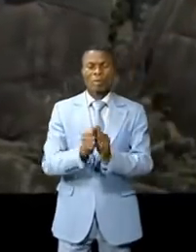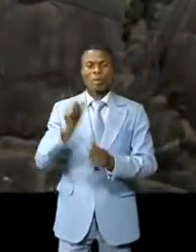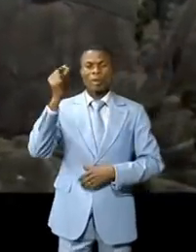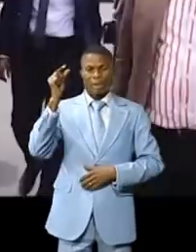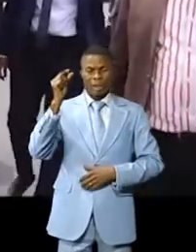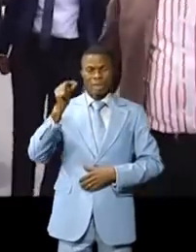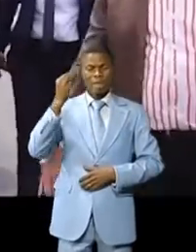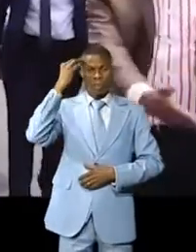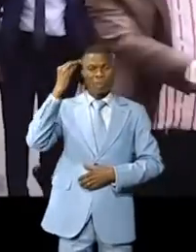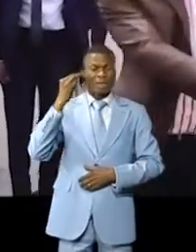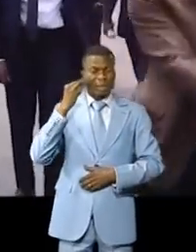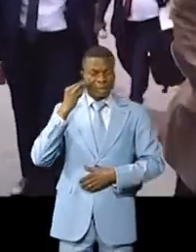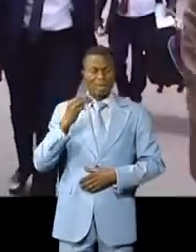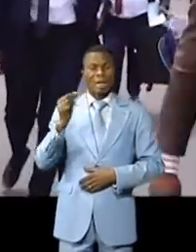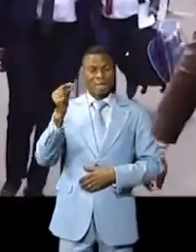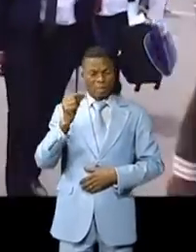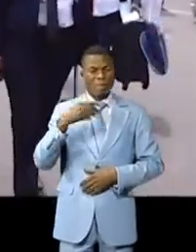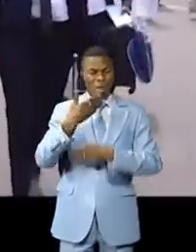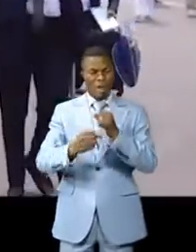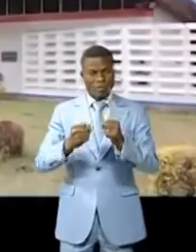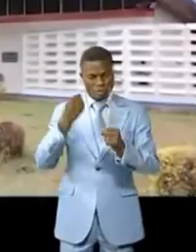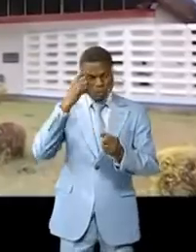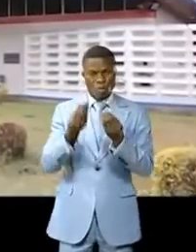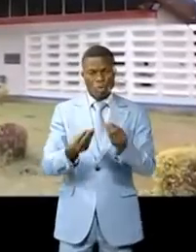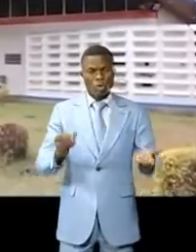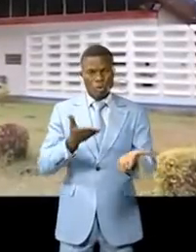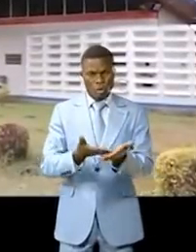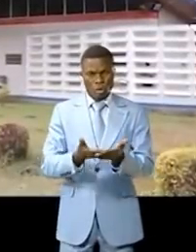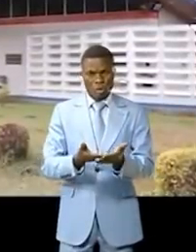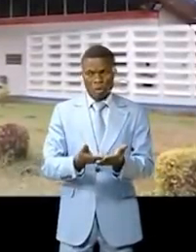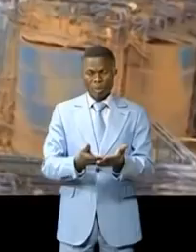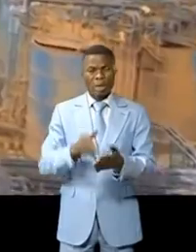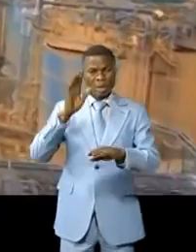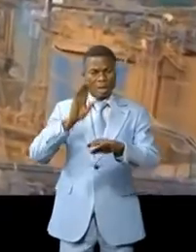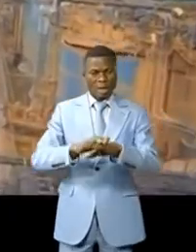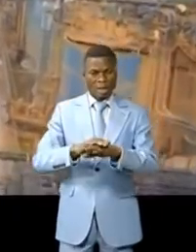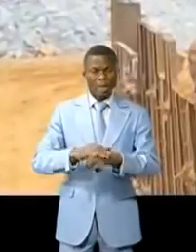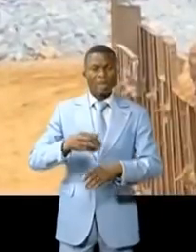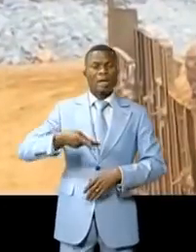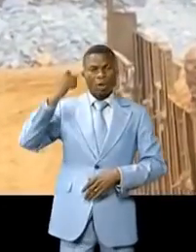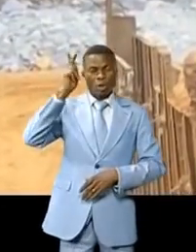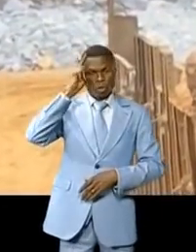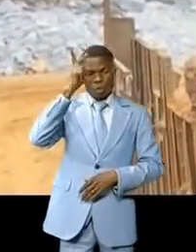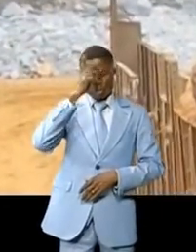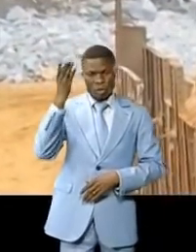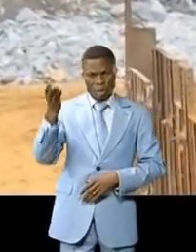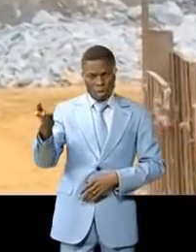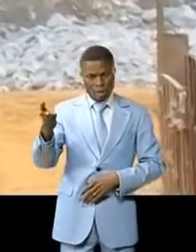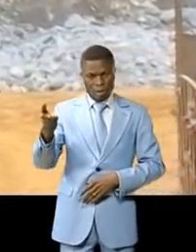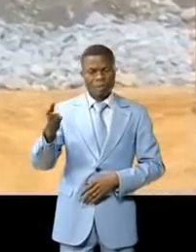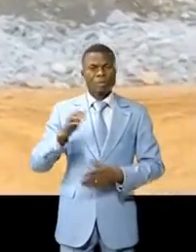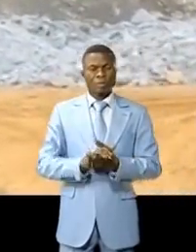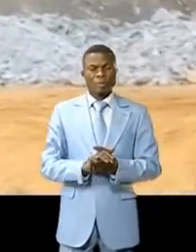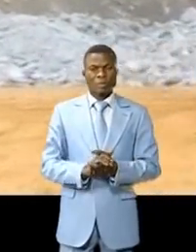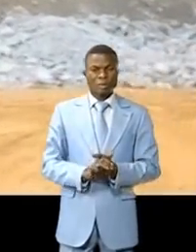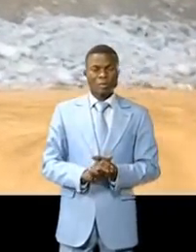de la ministre de Mines, Antoinette Samba Kalambaye. Après son périple à la partie est de la République, vient le tour du Grand Katanga,